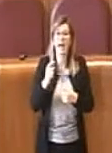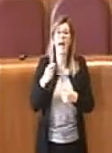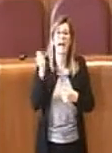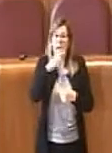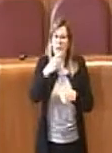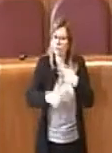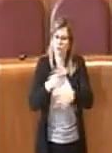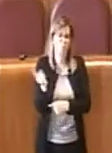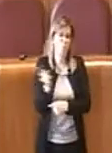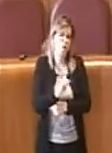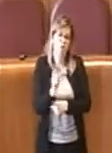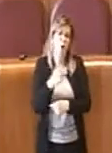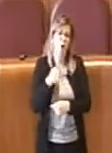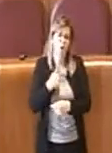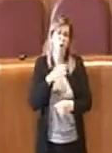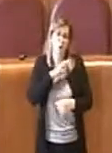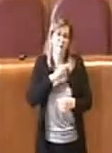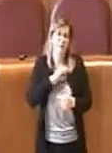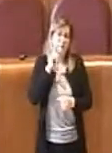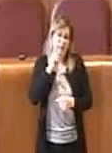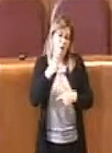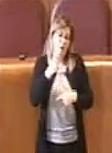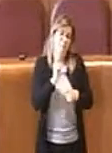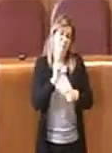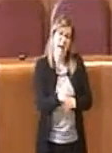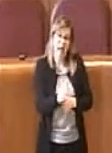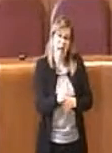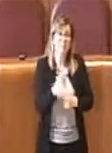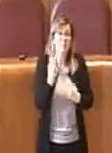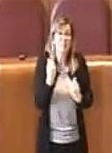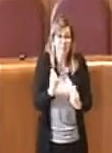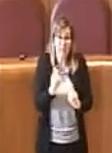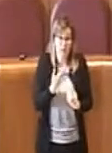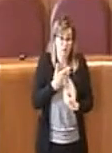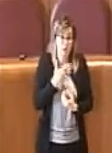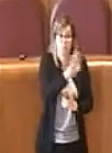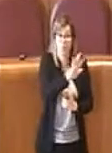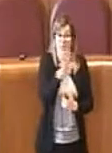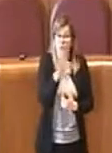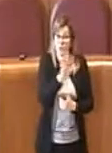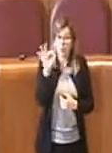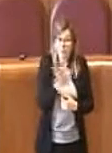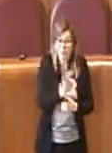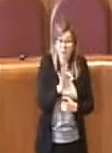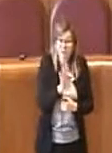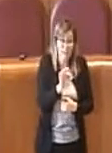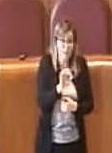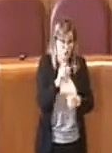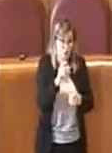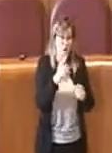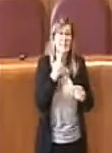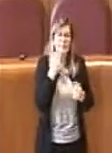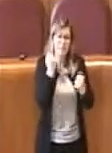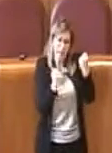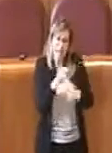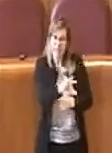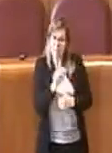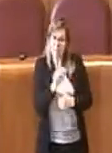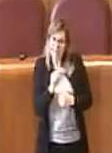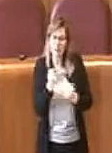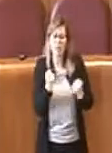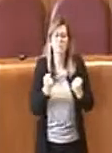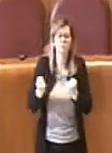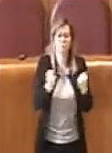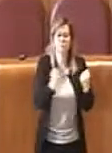farò anche questo sempre che oltre il 55 per cento degli spostamenti a roma sono spostamenti brevi sono spostamenti sotto i 30 minuti